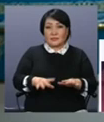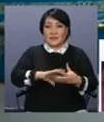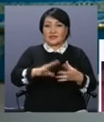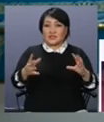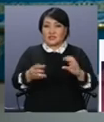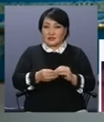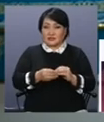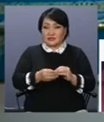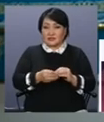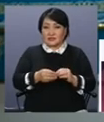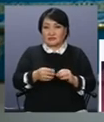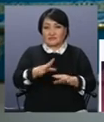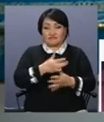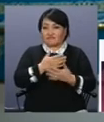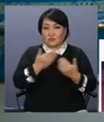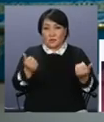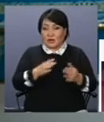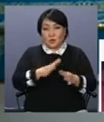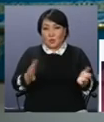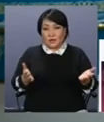нәтижелері болмауына байланысты